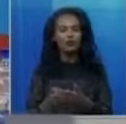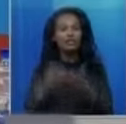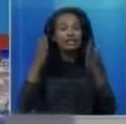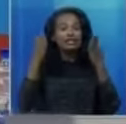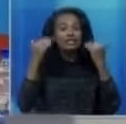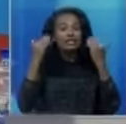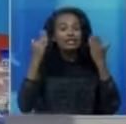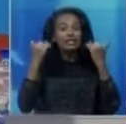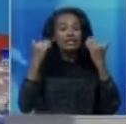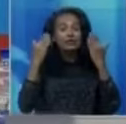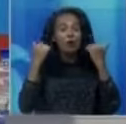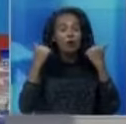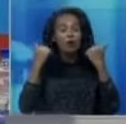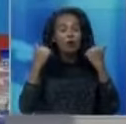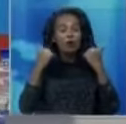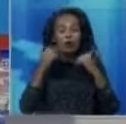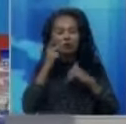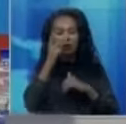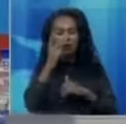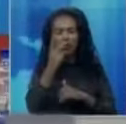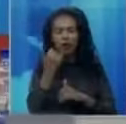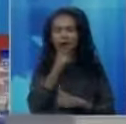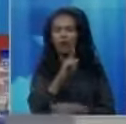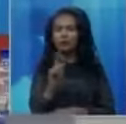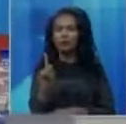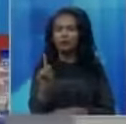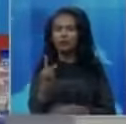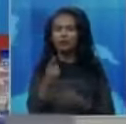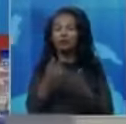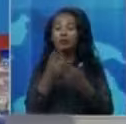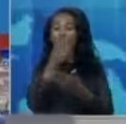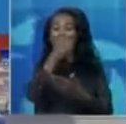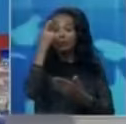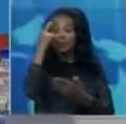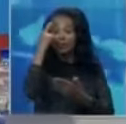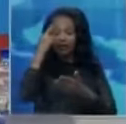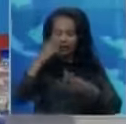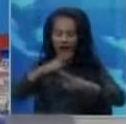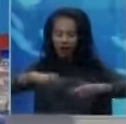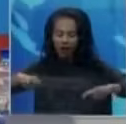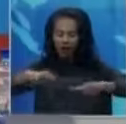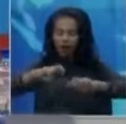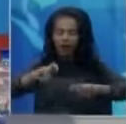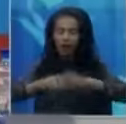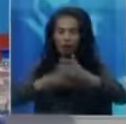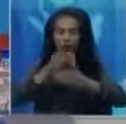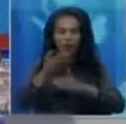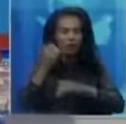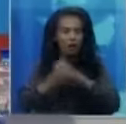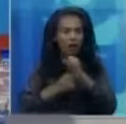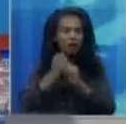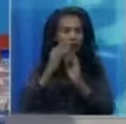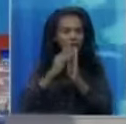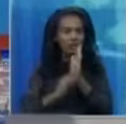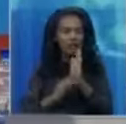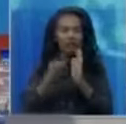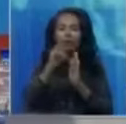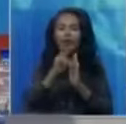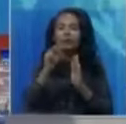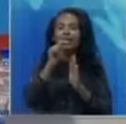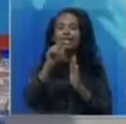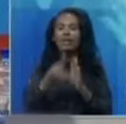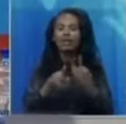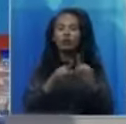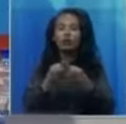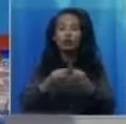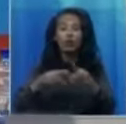ተስፋውም የሚታይ አልነበረም። በዚያ ምክንያት ካጠናን በኋላ የባለፈው መስከረም ላይ ከሜቴክ